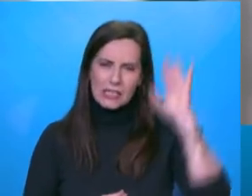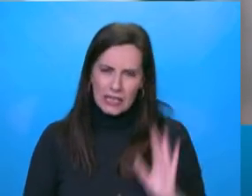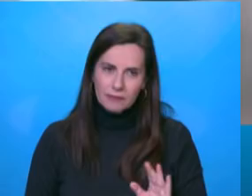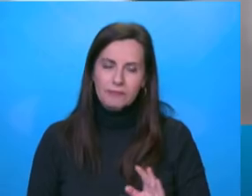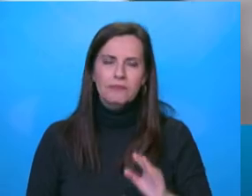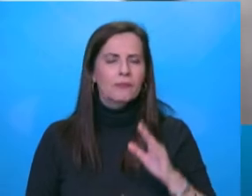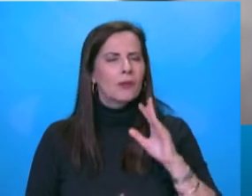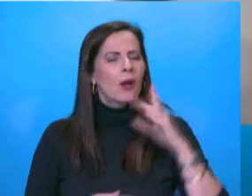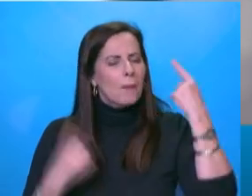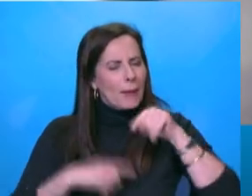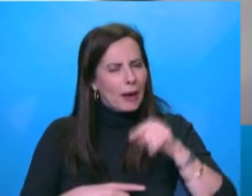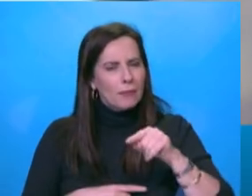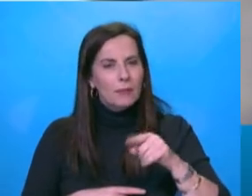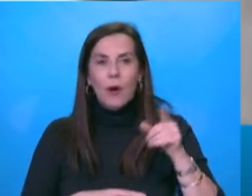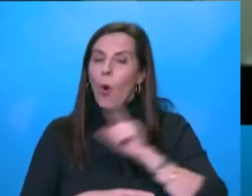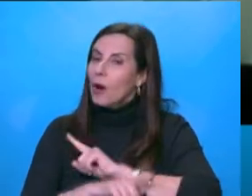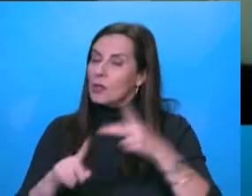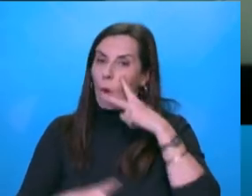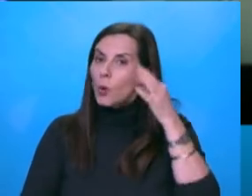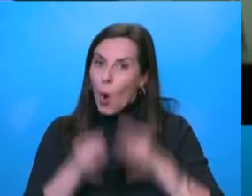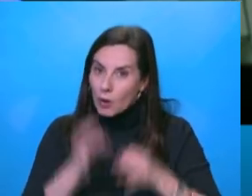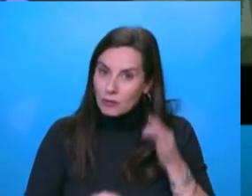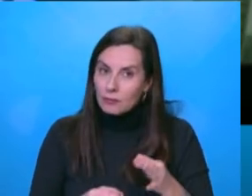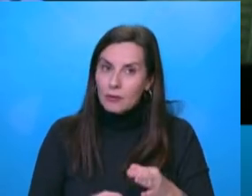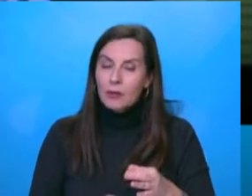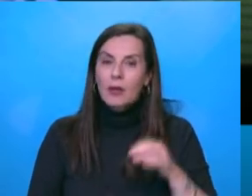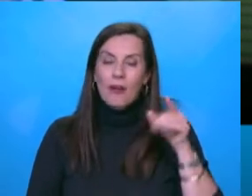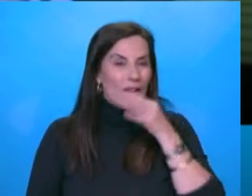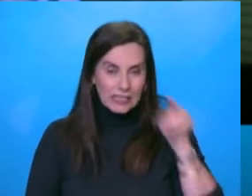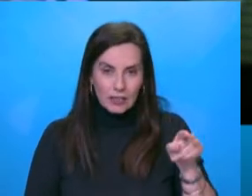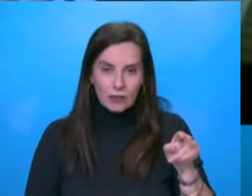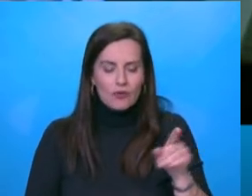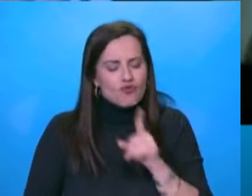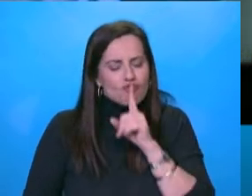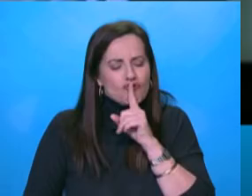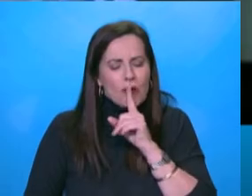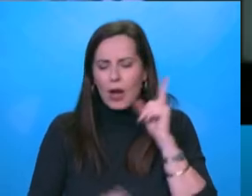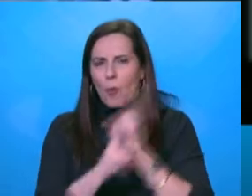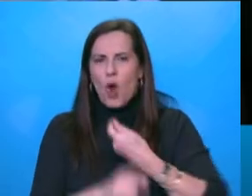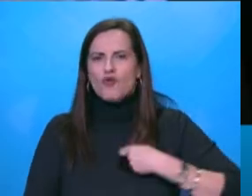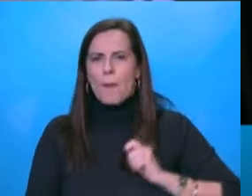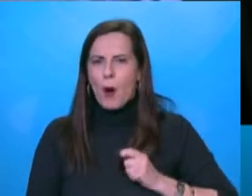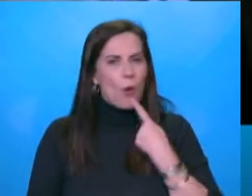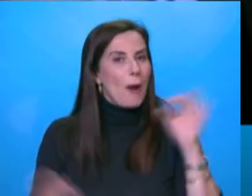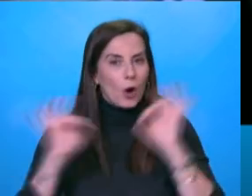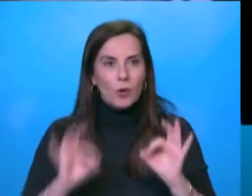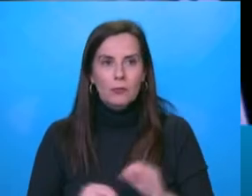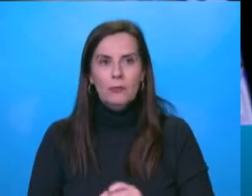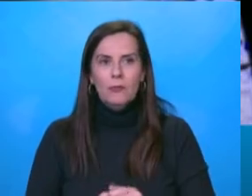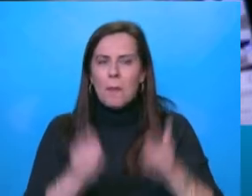אותם ימים נאסר עליו לראות עורך דין, ובן דוד שתק מול חוקרי השבק. חסים לי את